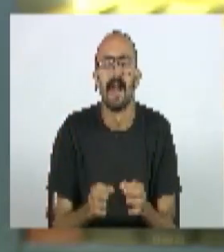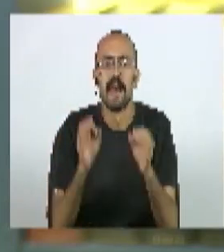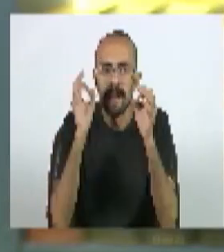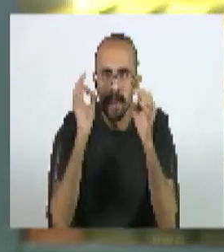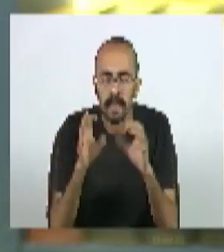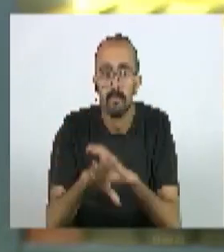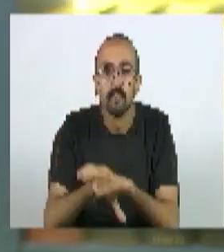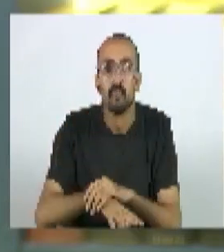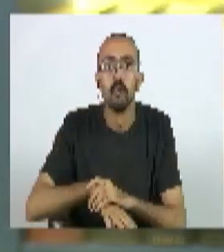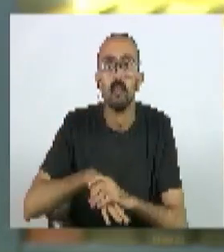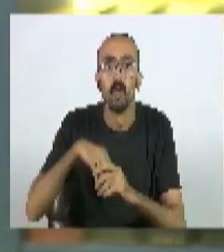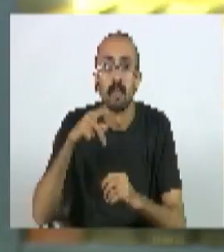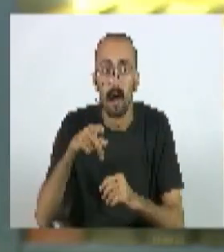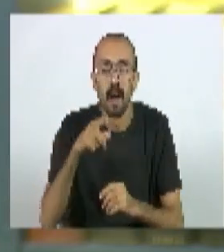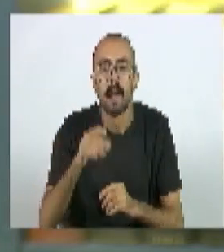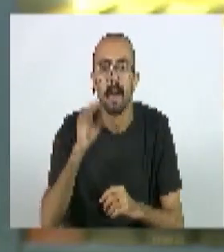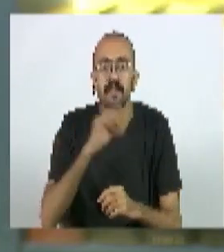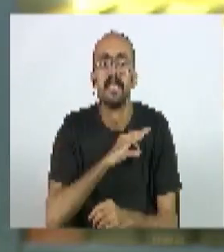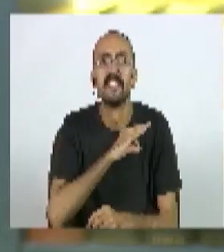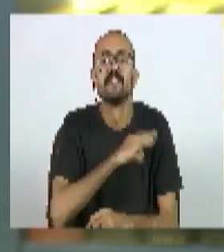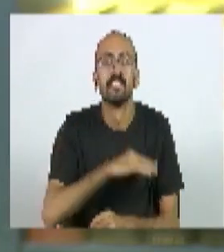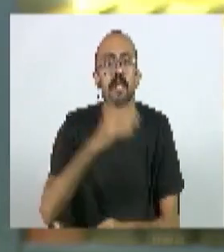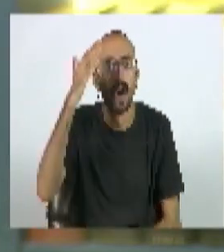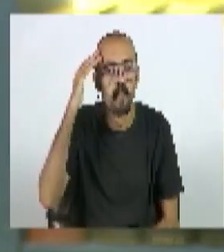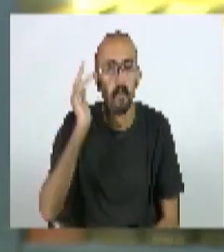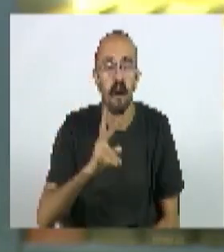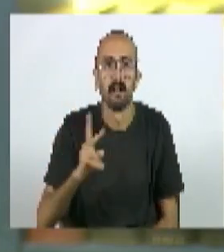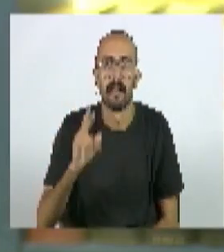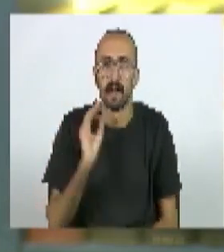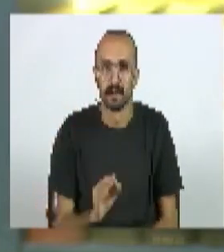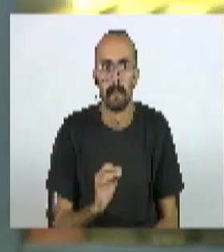مشروع التنمية يستفيد من كل هذه التجارب والخبرات.